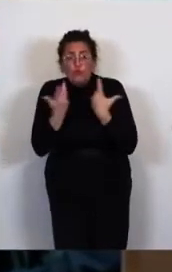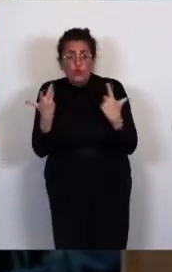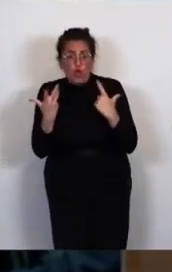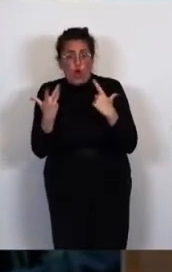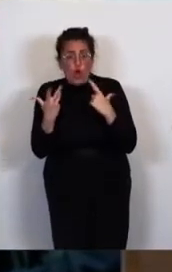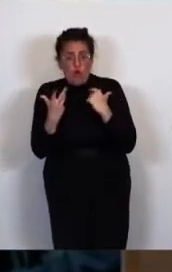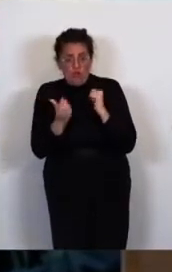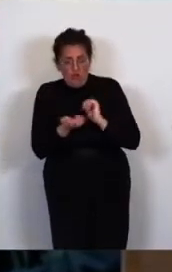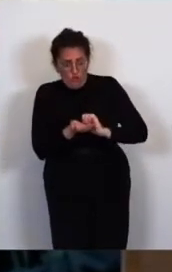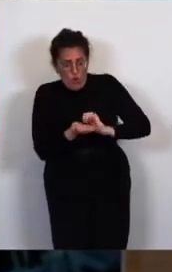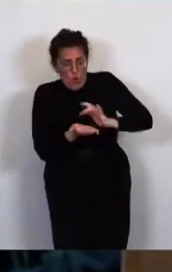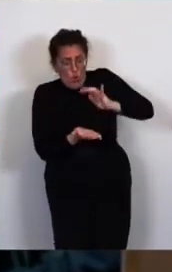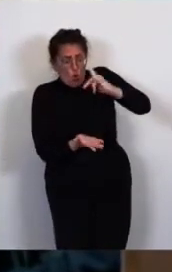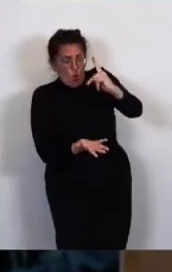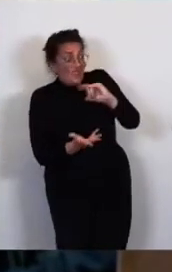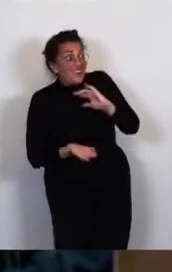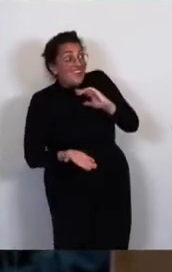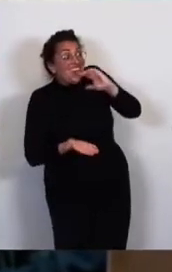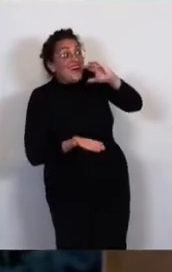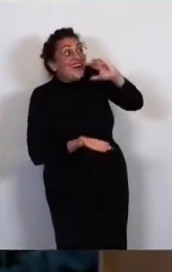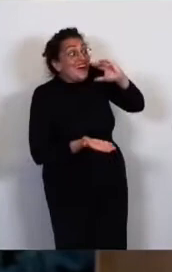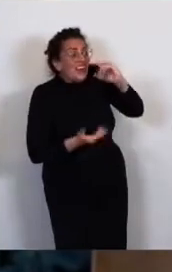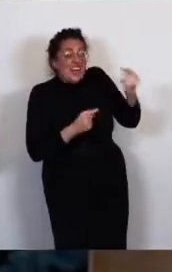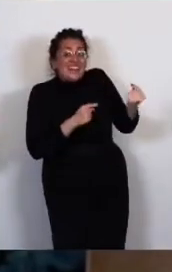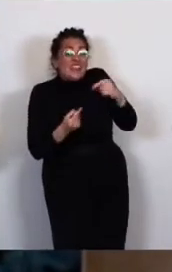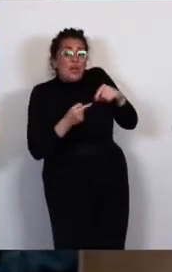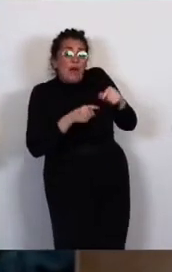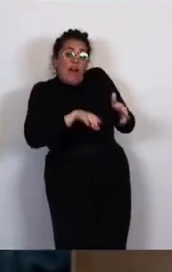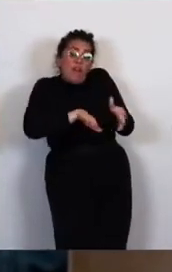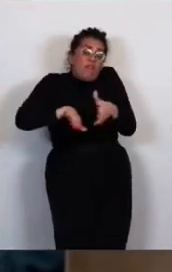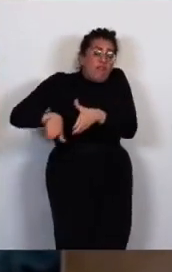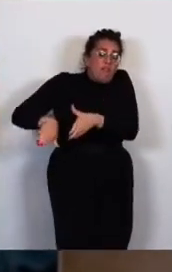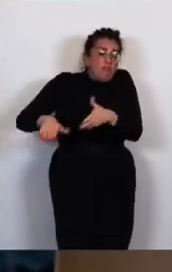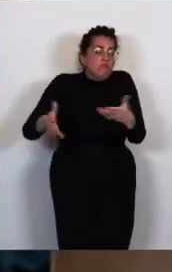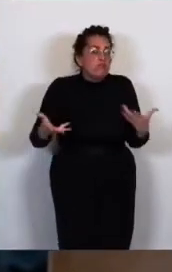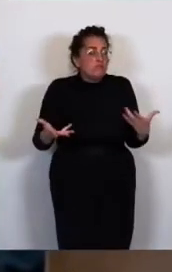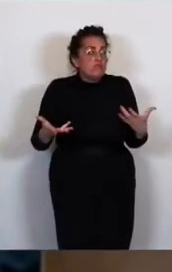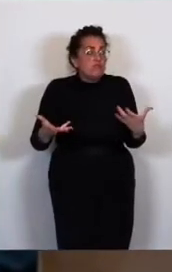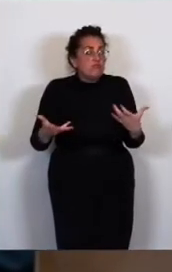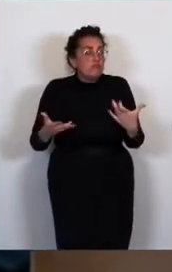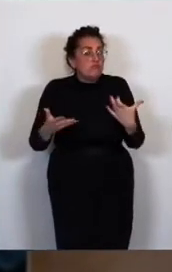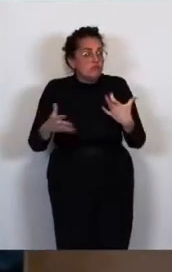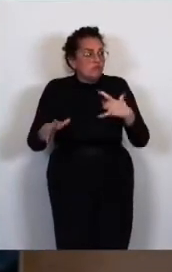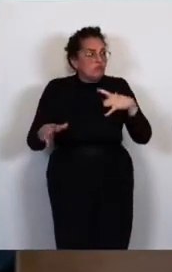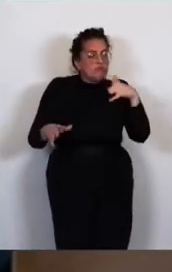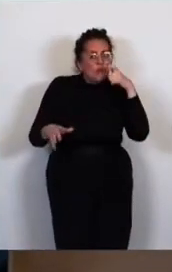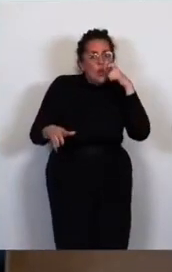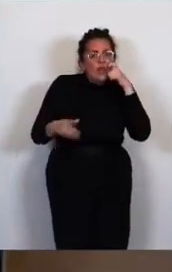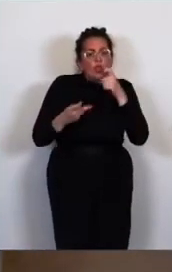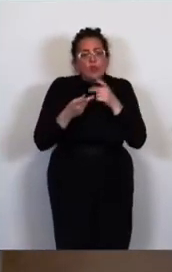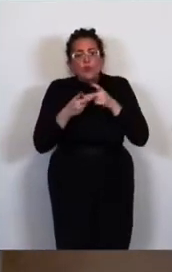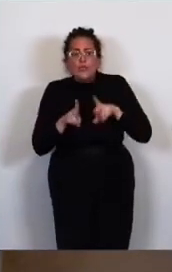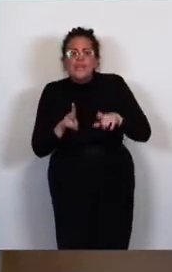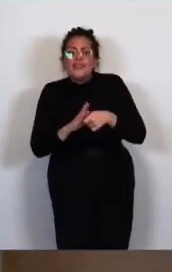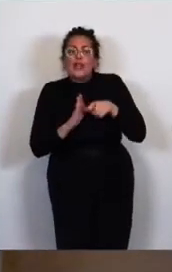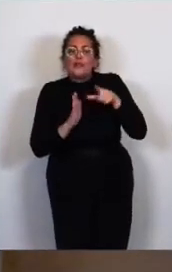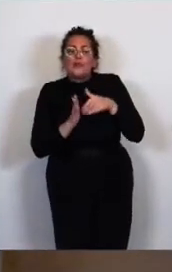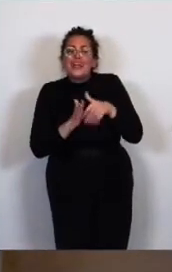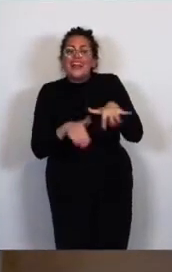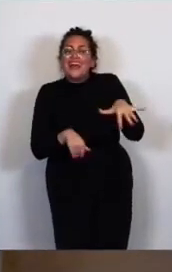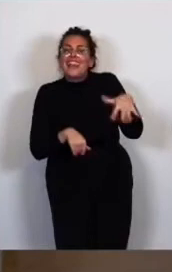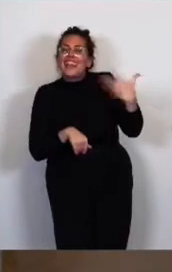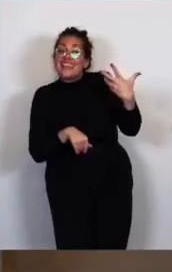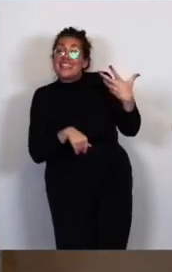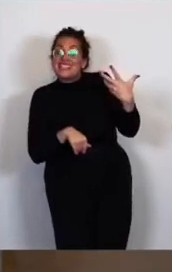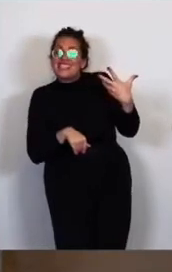ce que déplorait déjà à l'époque la commission d'enquête publique appelée à se prononcer en 2015, avant d'émettre un